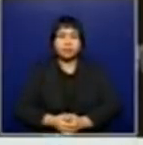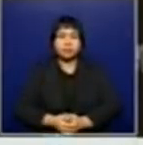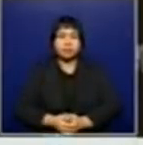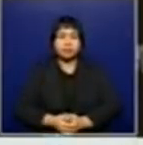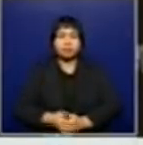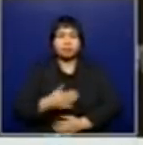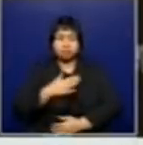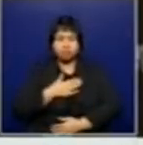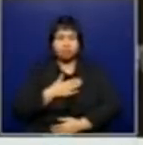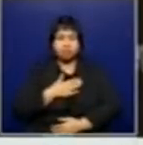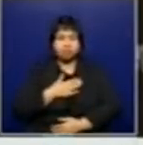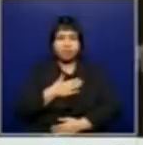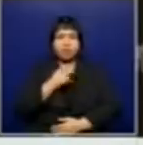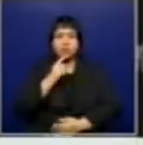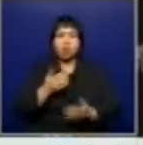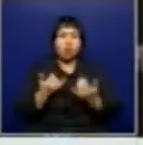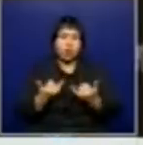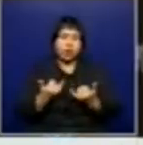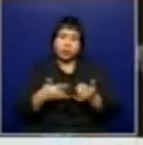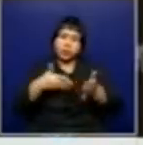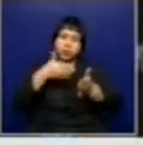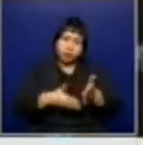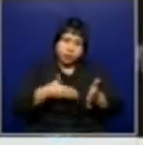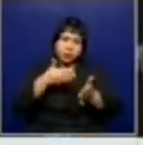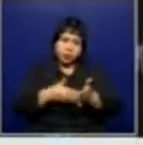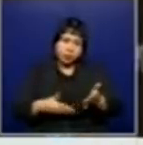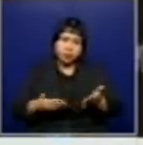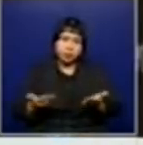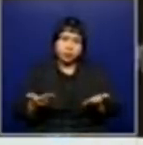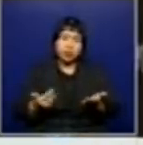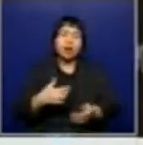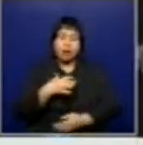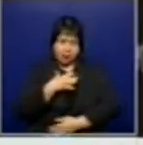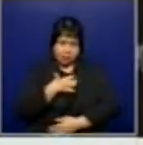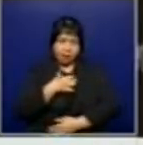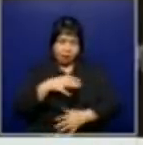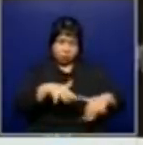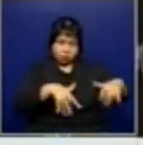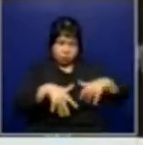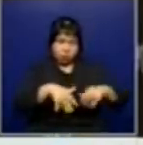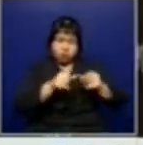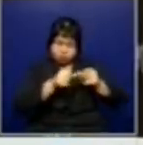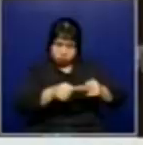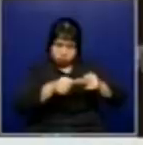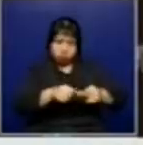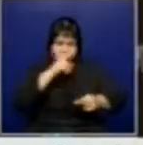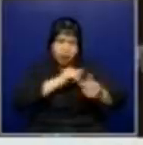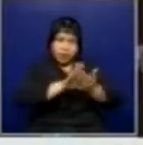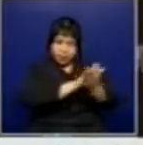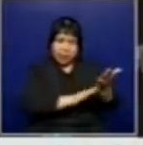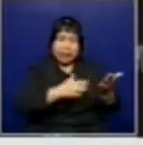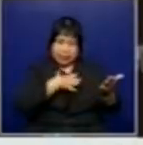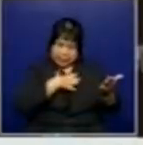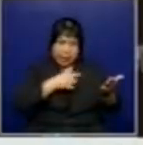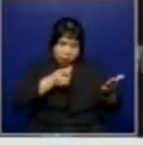ผมว่าวันนี้มันไปต่อไม่ได้แล้วครับผมอยากให้คนไทยยังคงอยู่ฮะประเทศไทย